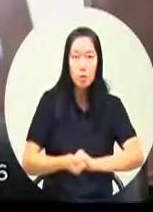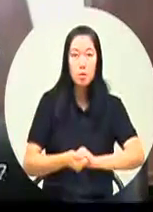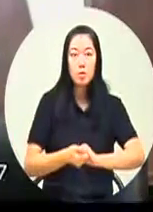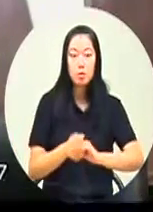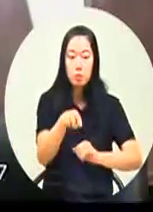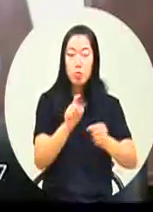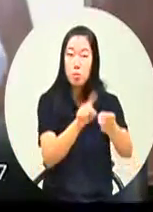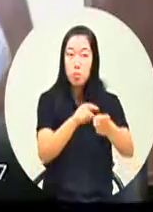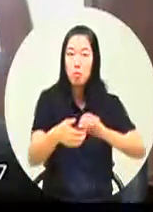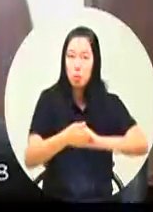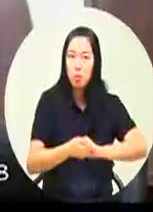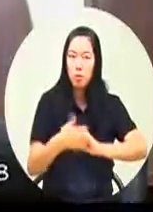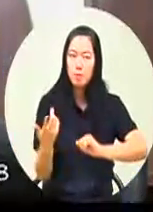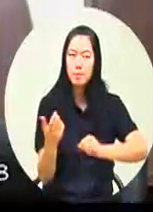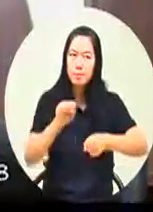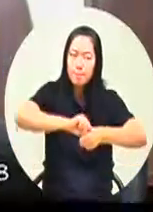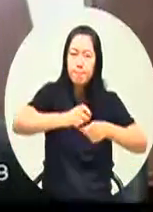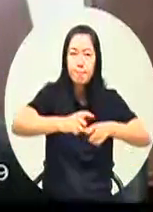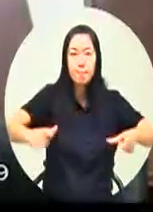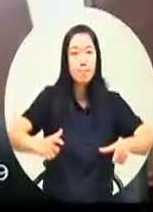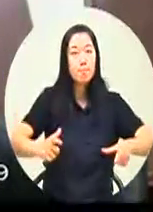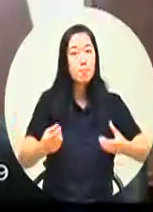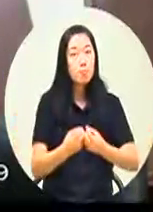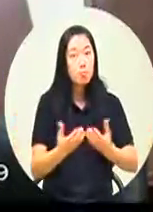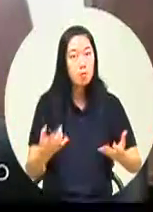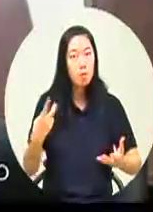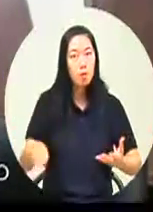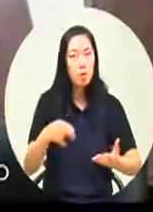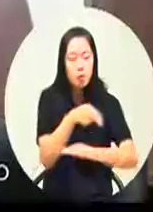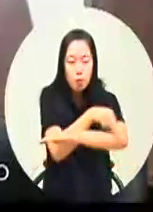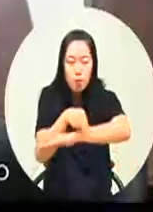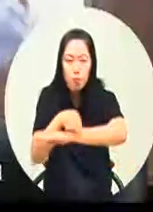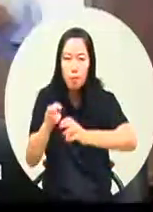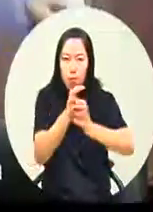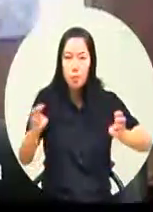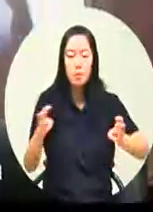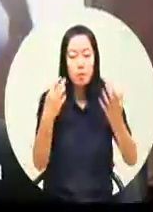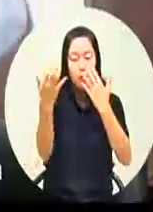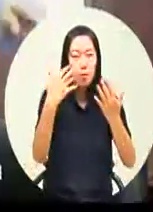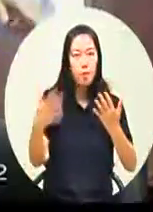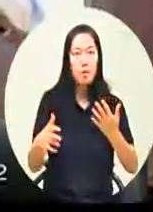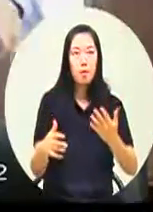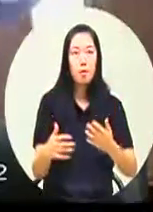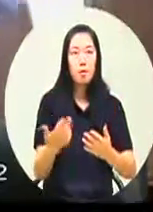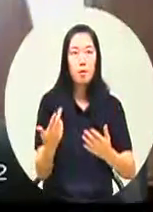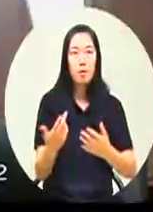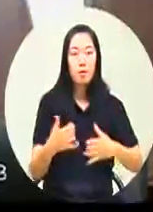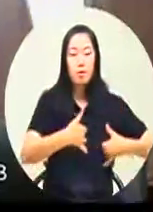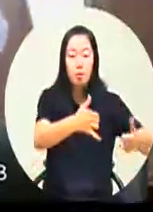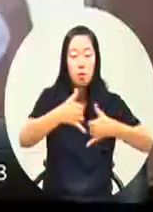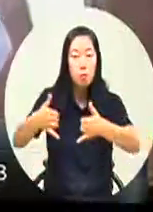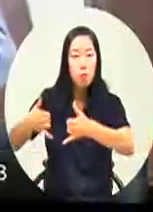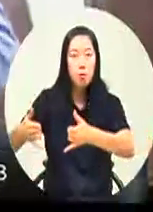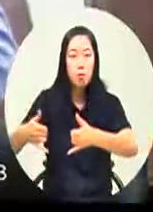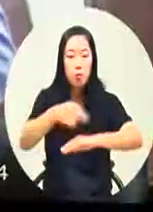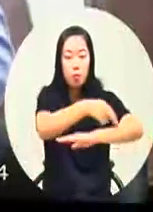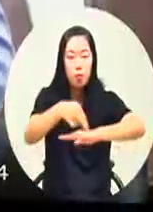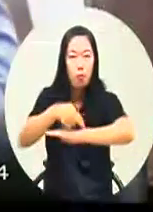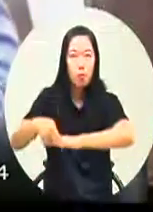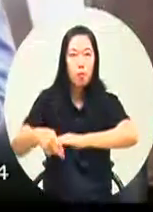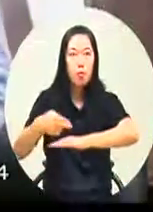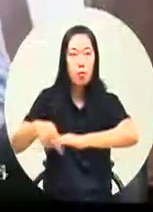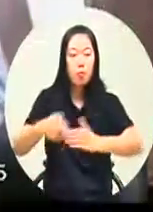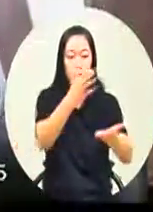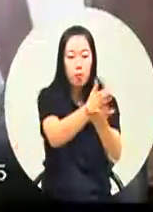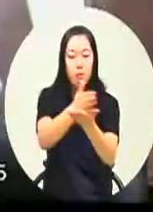话，怎么去扩大，甚至于那个标线更清楚，这四个路面都是划停嘛？啊，